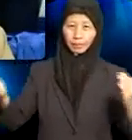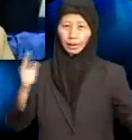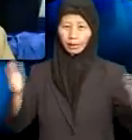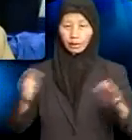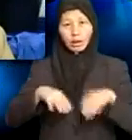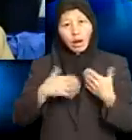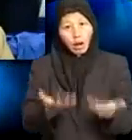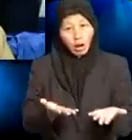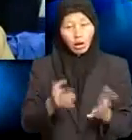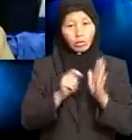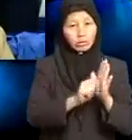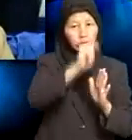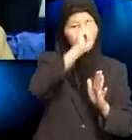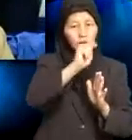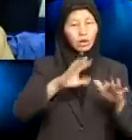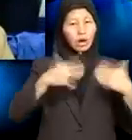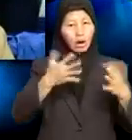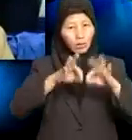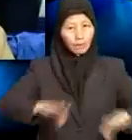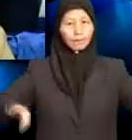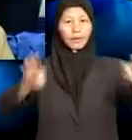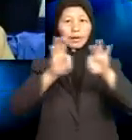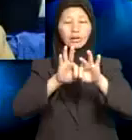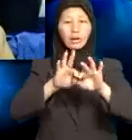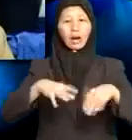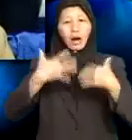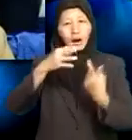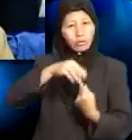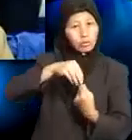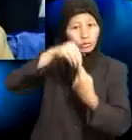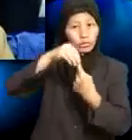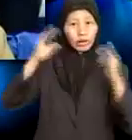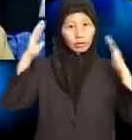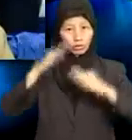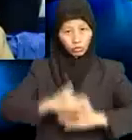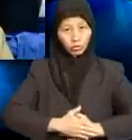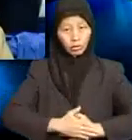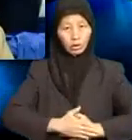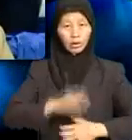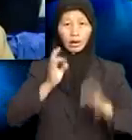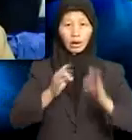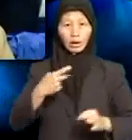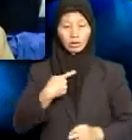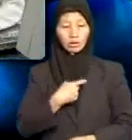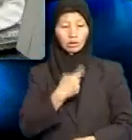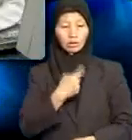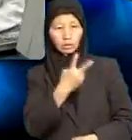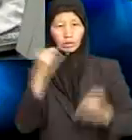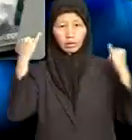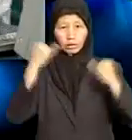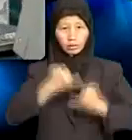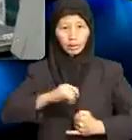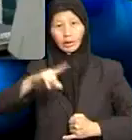bagaimana tingginya, bagaimana pentingnya, bagaimana istimewanya ibadat solat ini, kalau kita lihat ibadat-ibadat yang